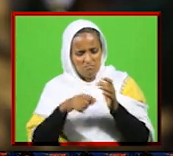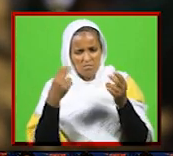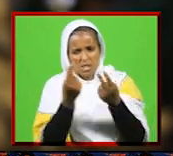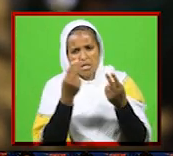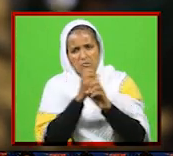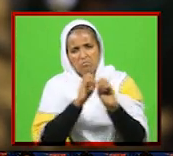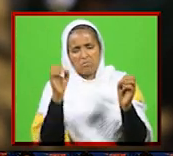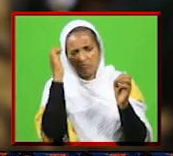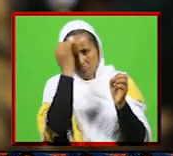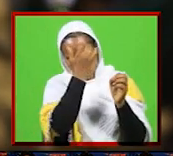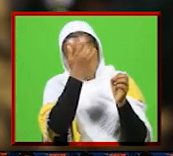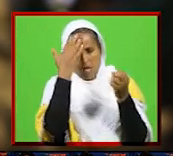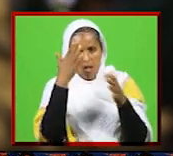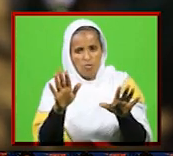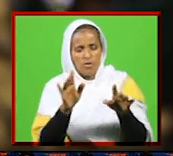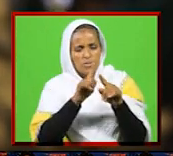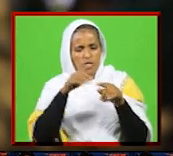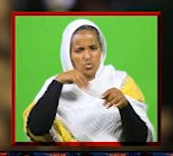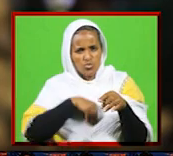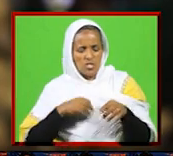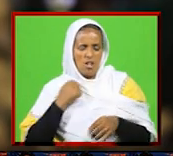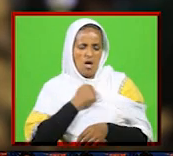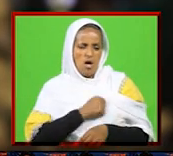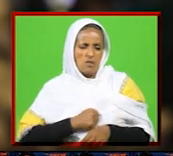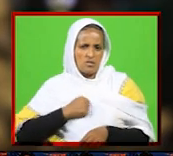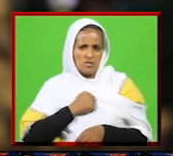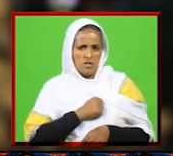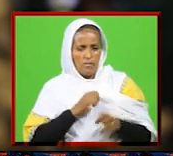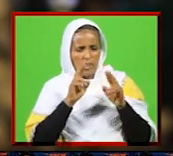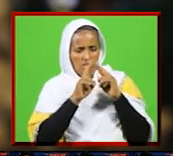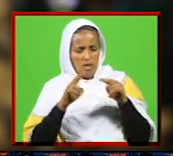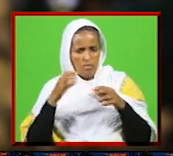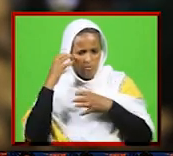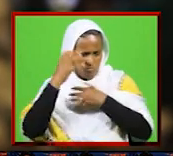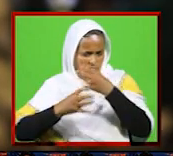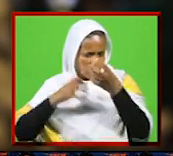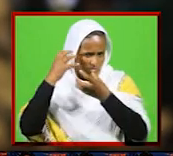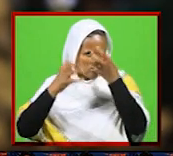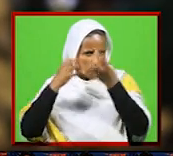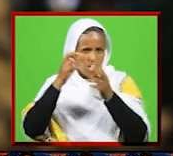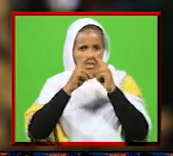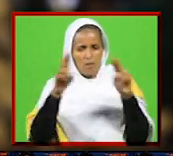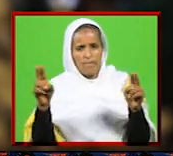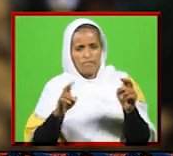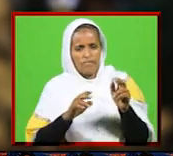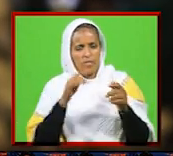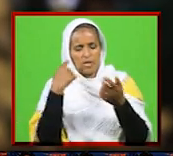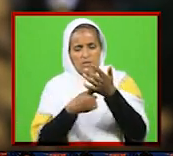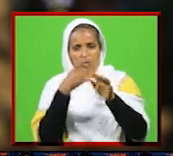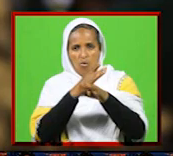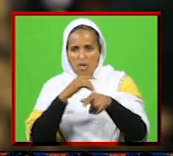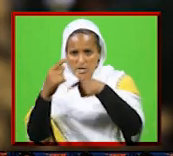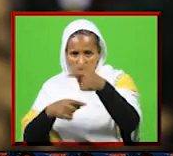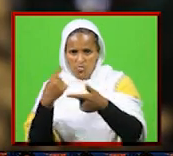መሐይም ቃሌ ምንም አልገባኝ። ስለ ቤተክርስቲያን ጥቅም ምንም ብዙም አላውቅም። እንደው ውስጤን አሳዘን በጣም ውስጤ